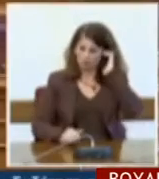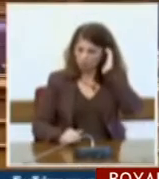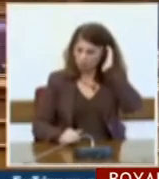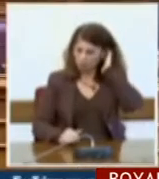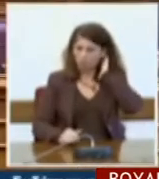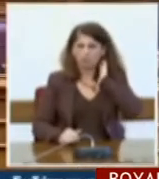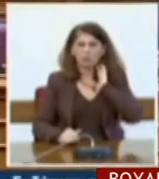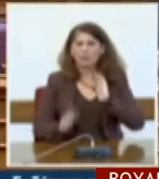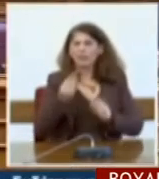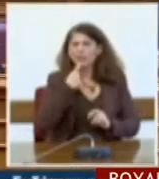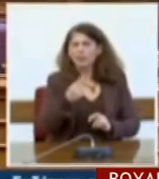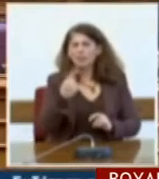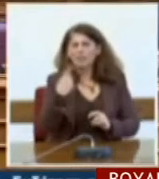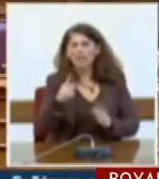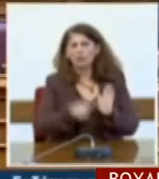φορές μεγαλύτερες, τζάμπα είναι.